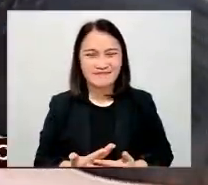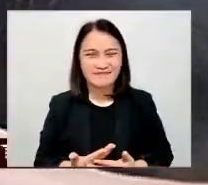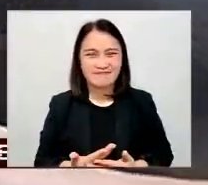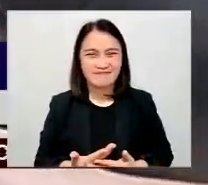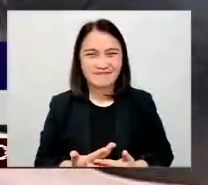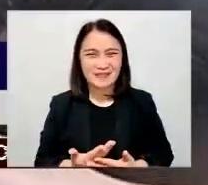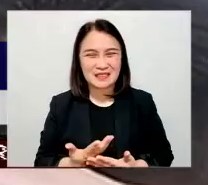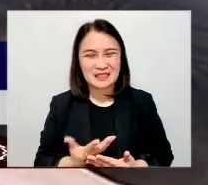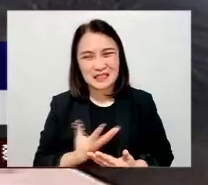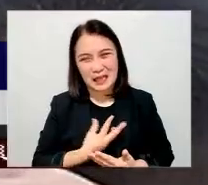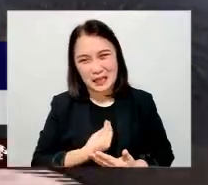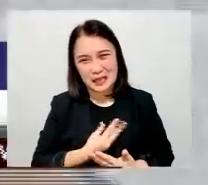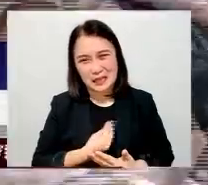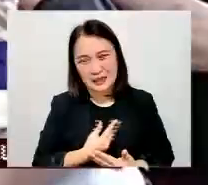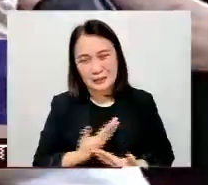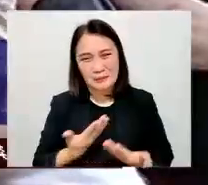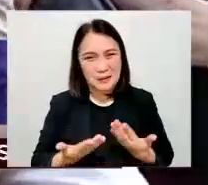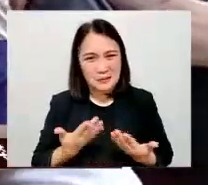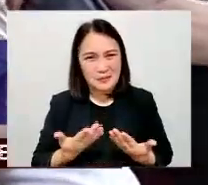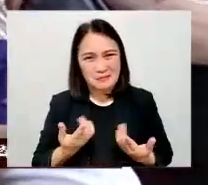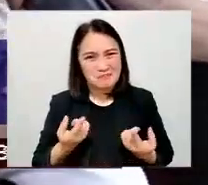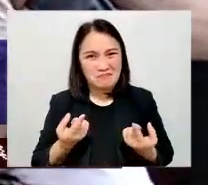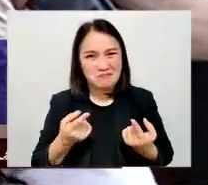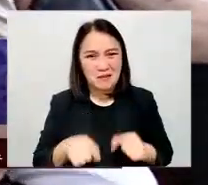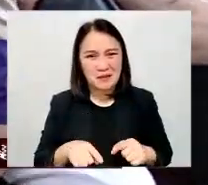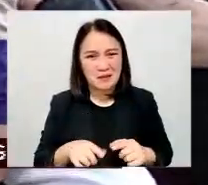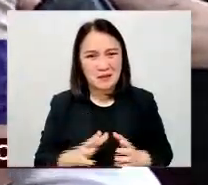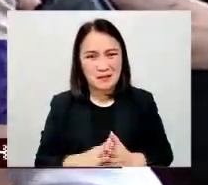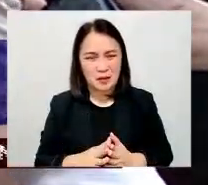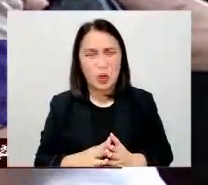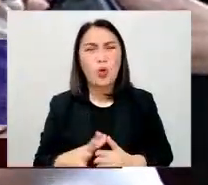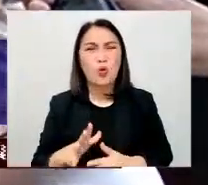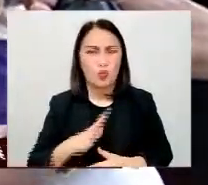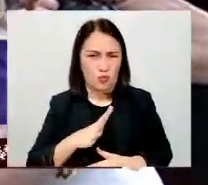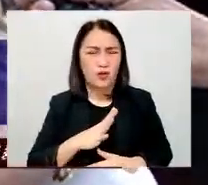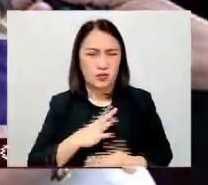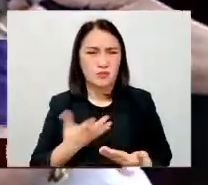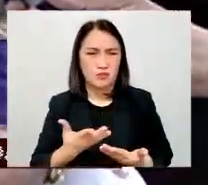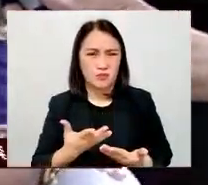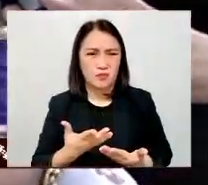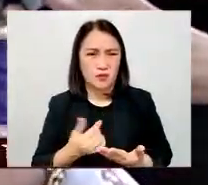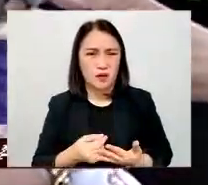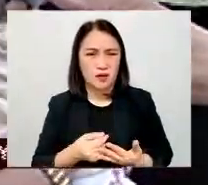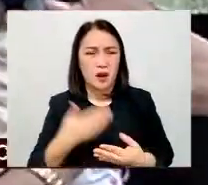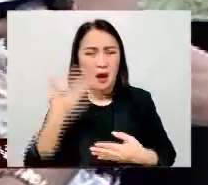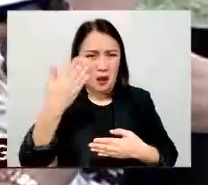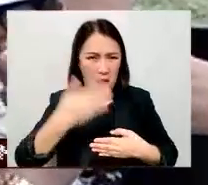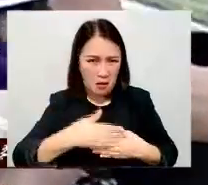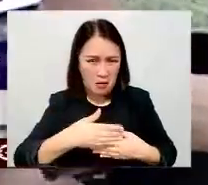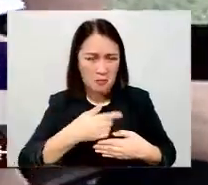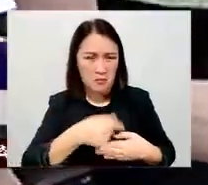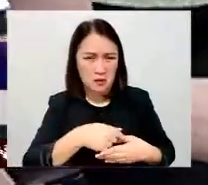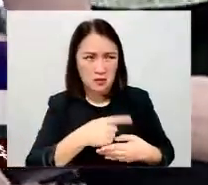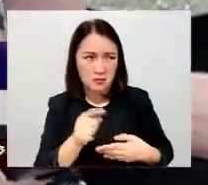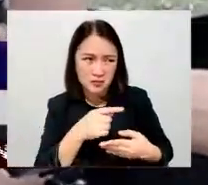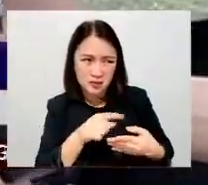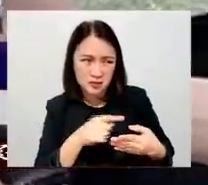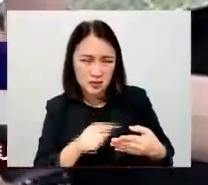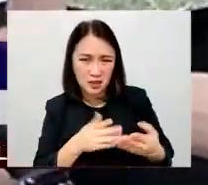baka anong gagawin nila. Okay lang po yung may checkpoint para po sa safety ng lungsod at saka kung ano man po